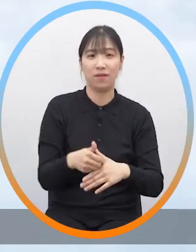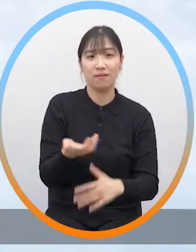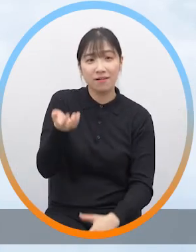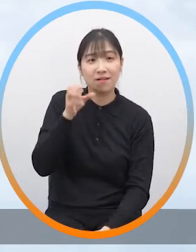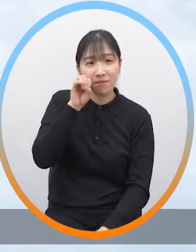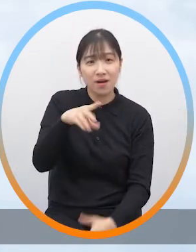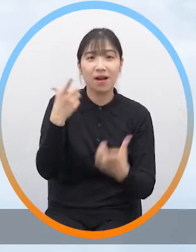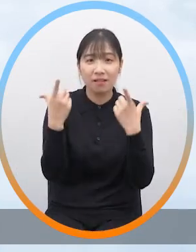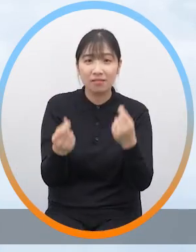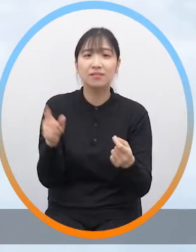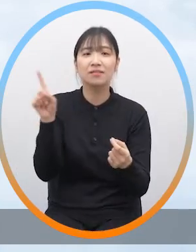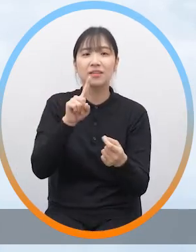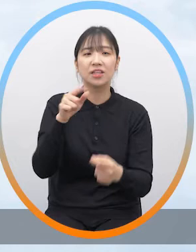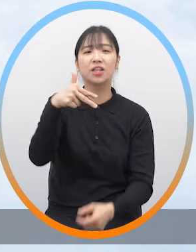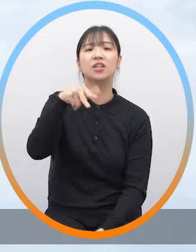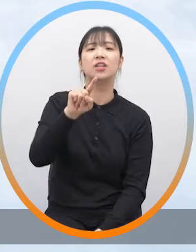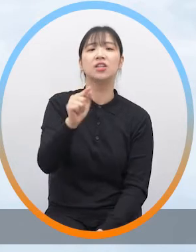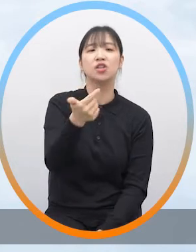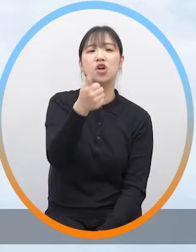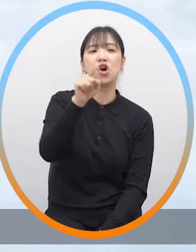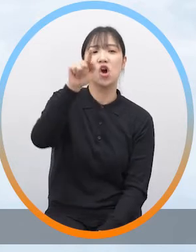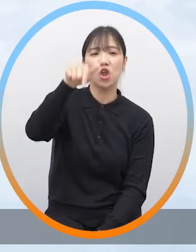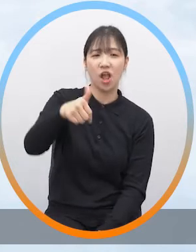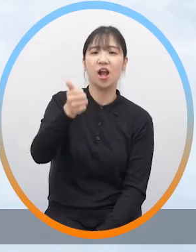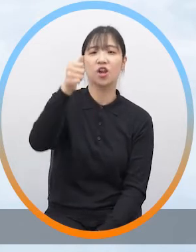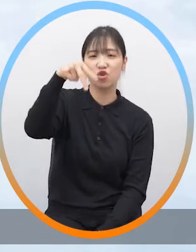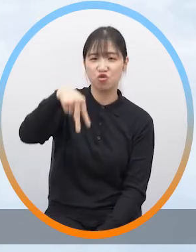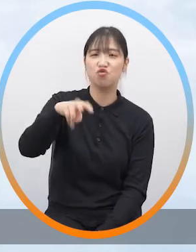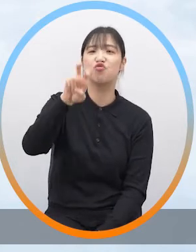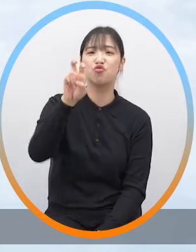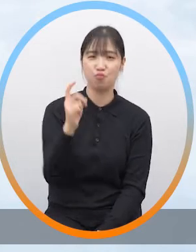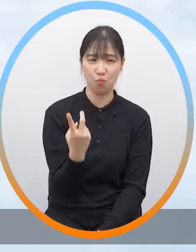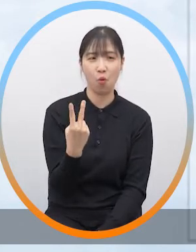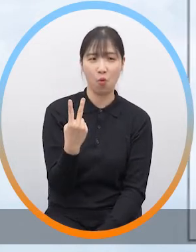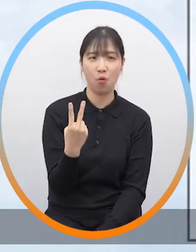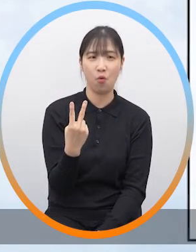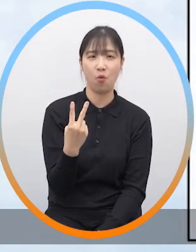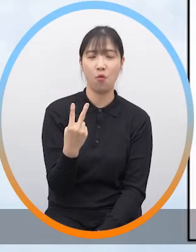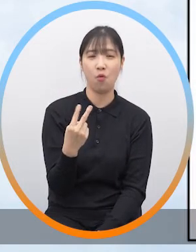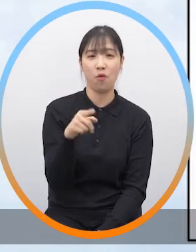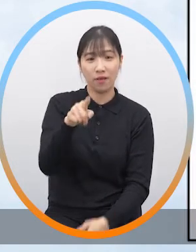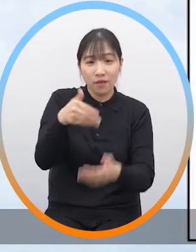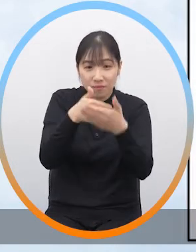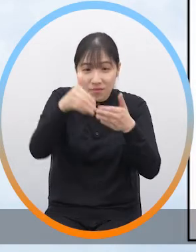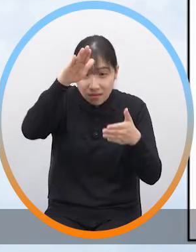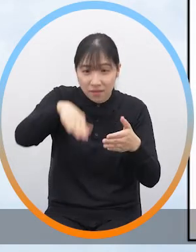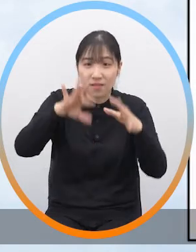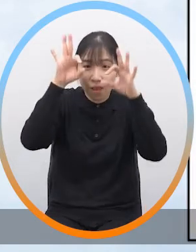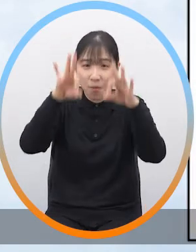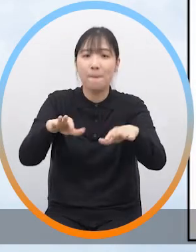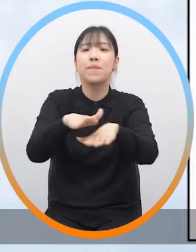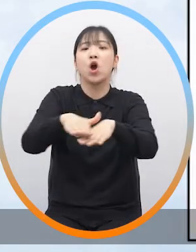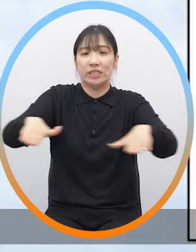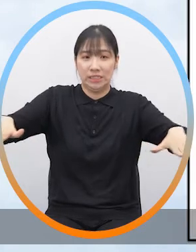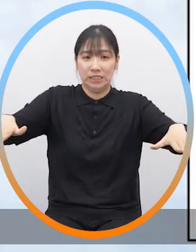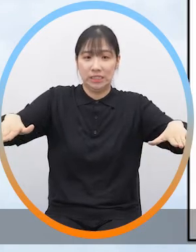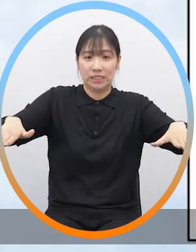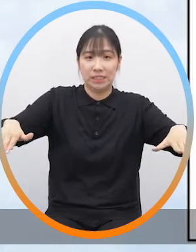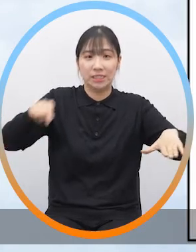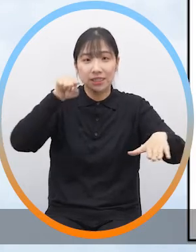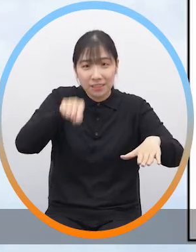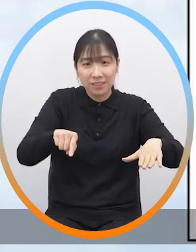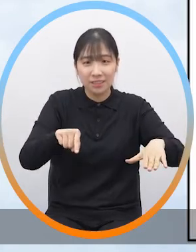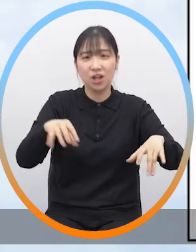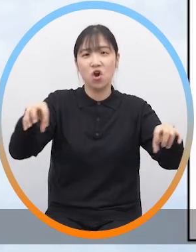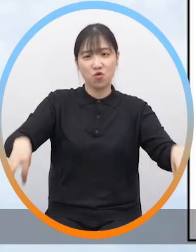말씀드렸죠. 경사지 같은 경우는 전학 후묘라고 말씀드렸습니다. 화면의 밑에 그림을 보시면 평지죠. 이럴